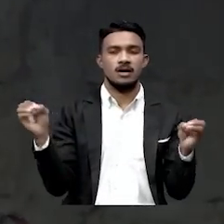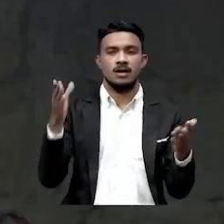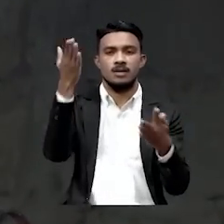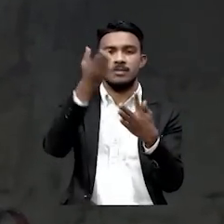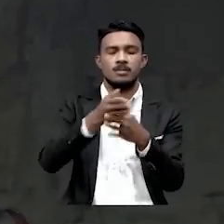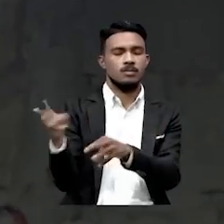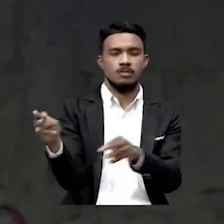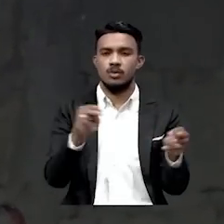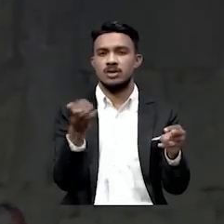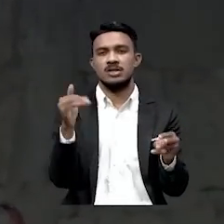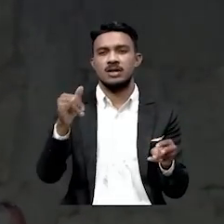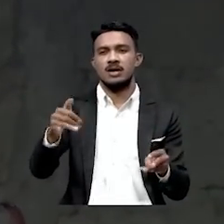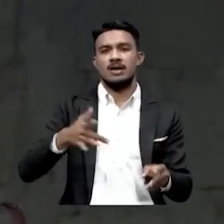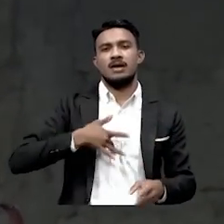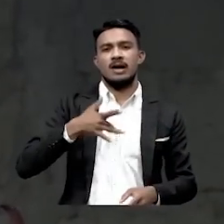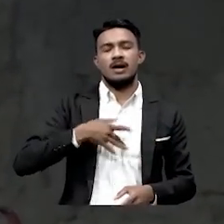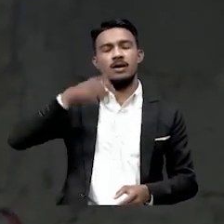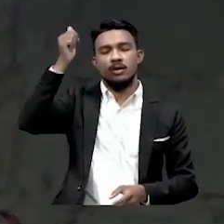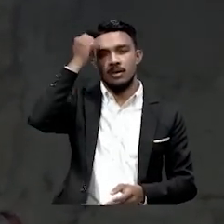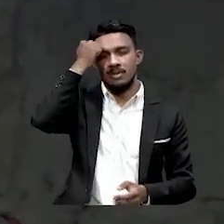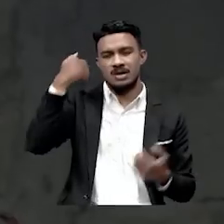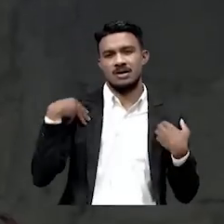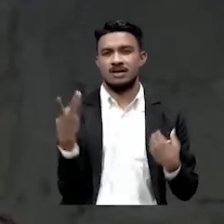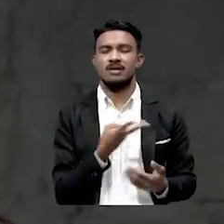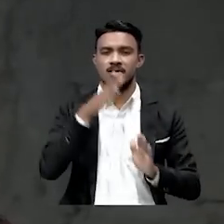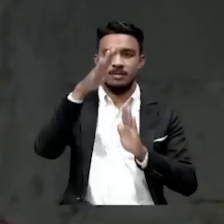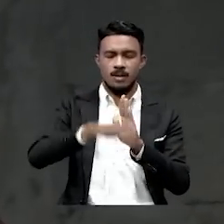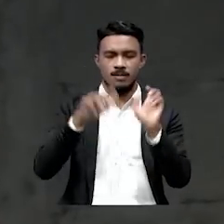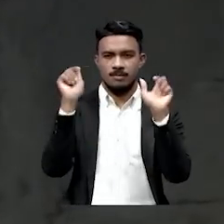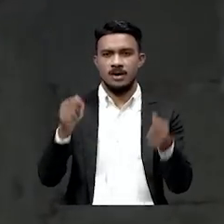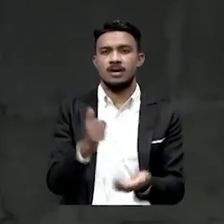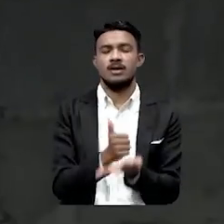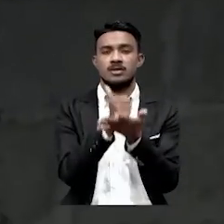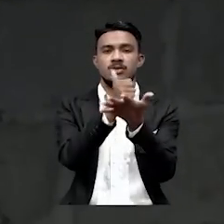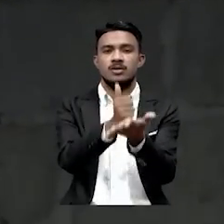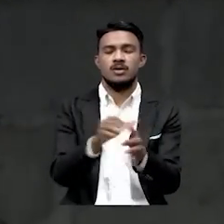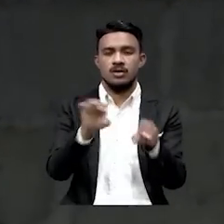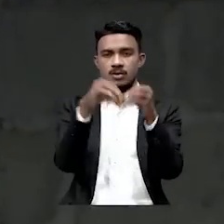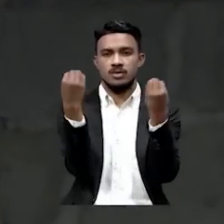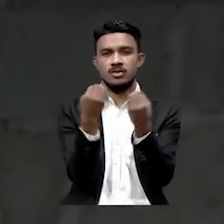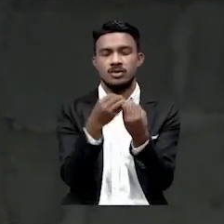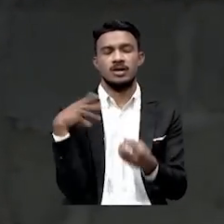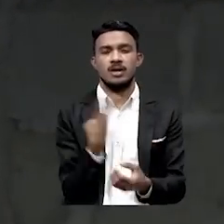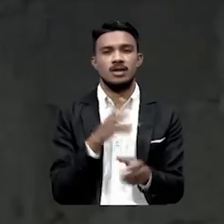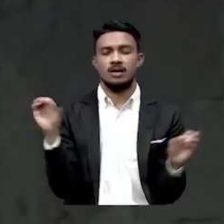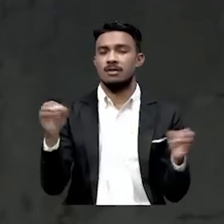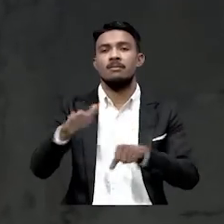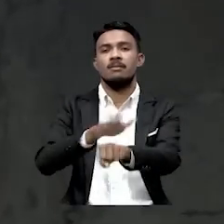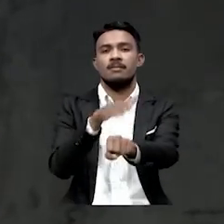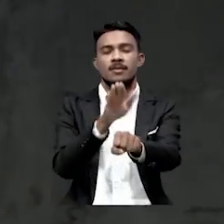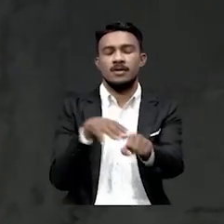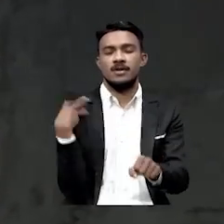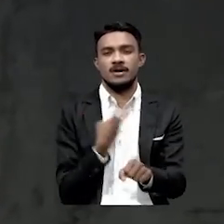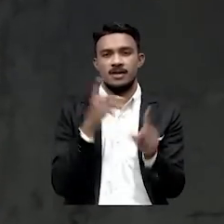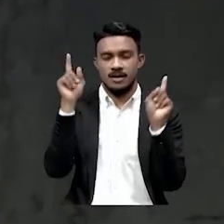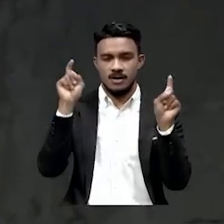ne pensamento ho comportamento ne ita vitimiza para hodi salva organizasaun ne ita laia tawar manawa ita tem que